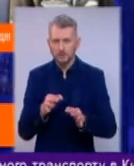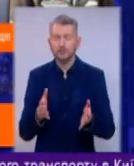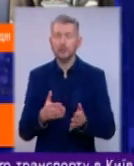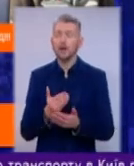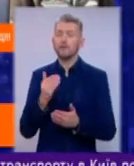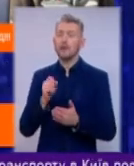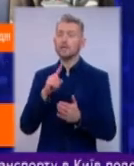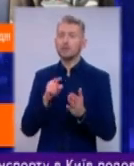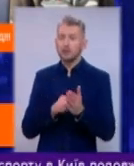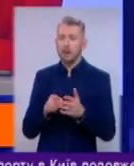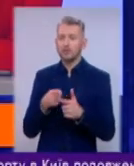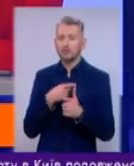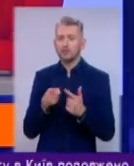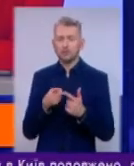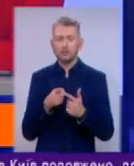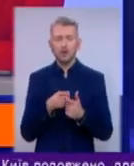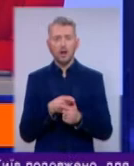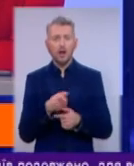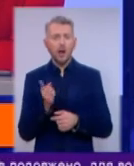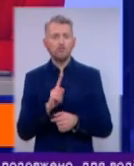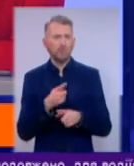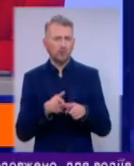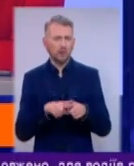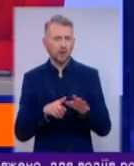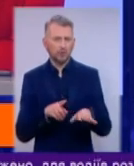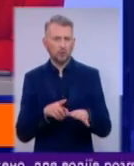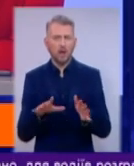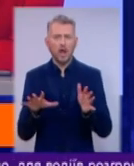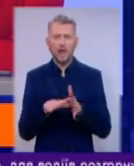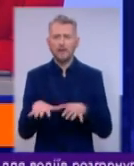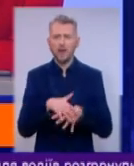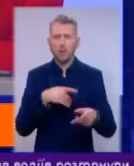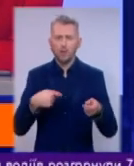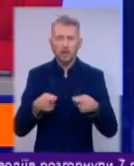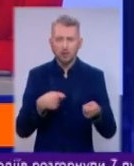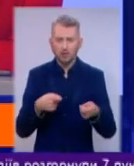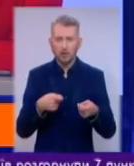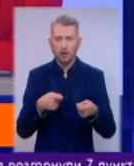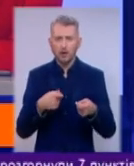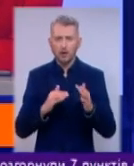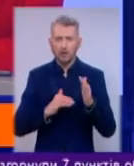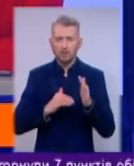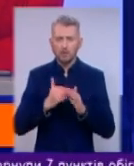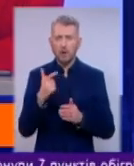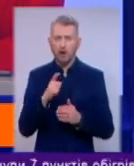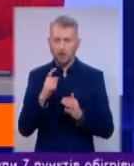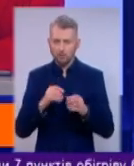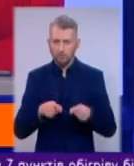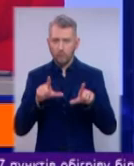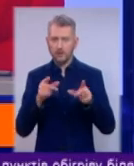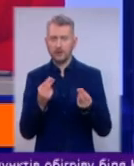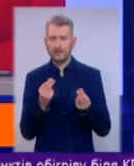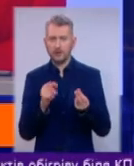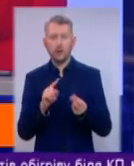Ваше питання, чи можна... Те, щоб енергоринок там повиситься, газ повиситься. А